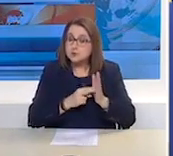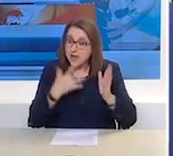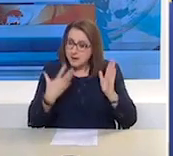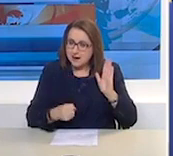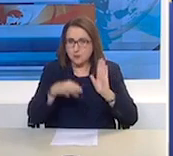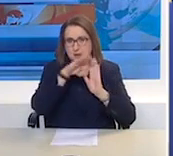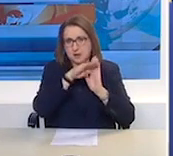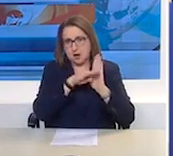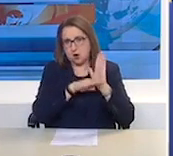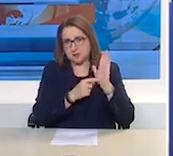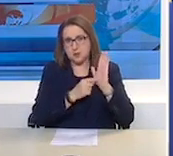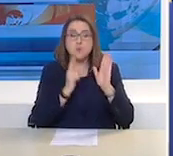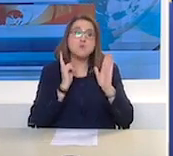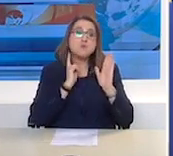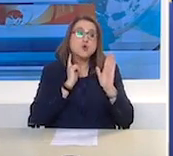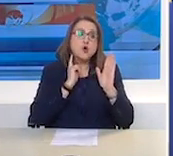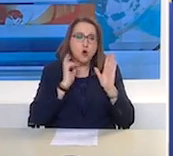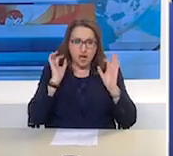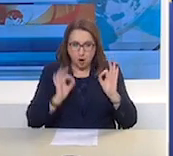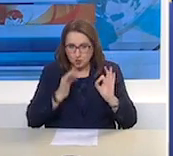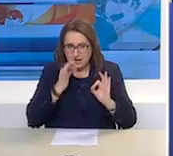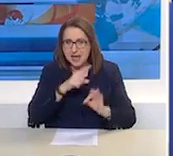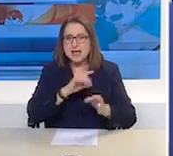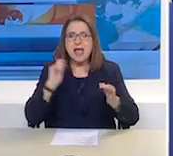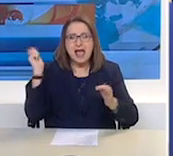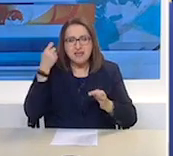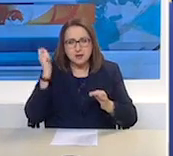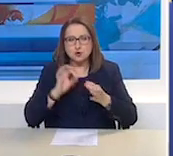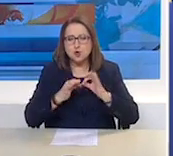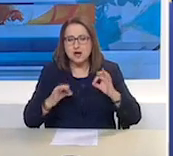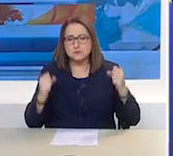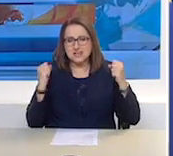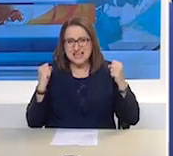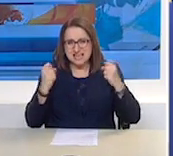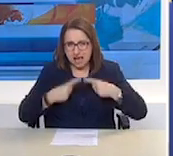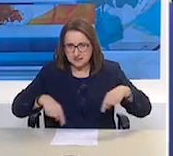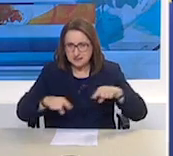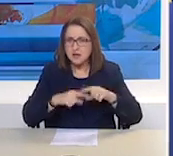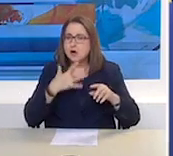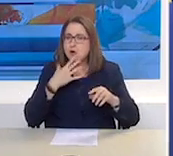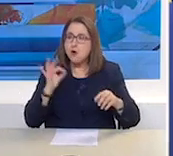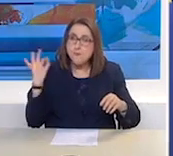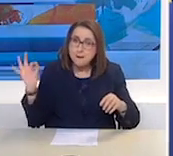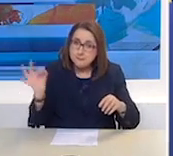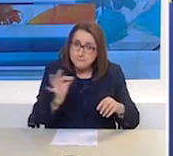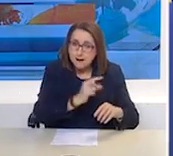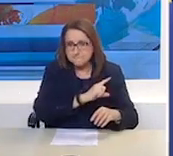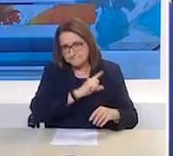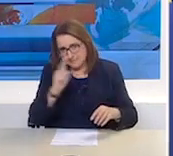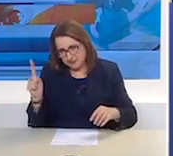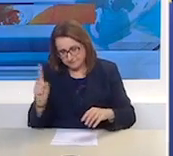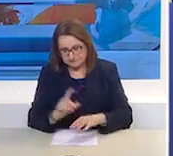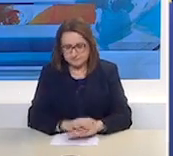πρωτόκολλα με βάση τις οδηγίες Επιτροπής Επιρρογνωμόνων του Εθνικού Οργανισμού Δημόσιας Υγείας προς αποφυγή της μετάδοσης και διασποράς του